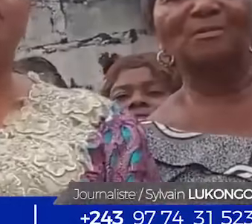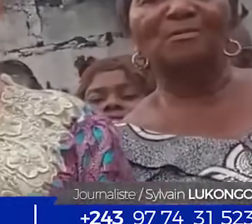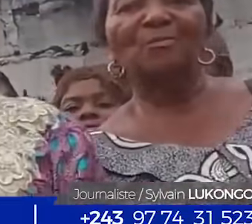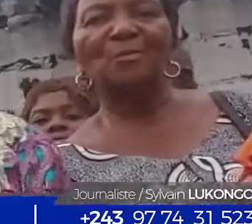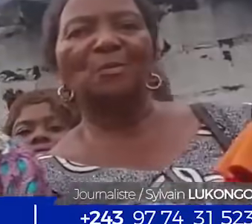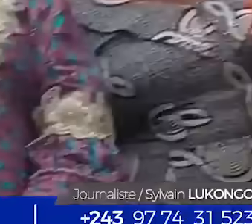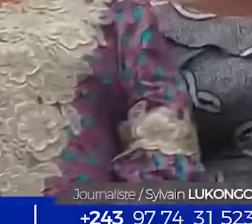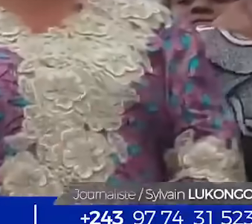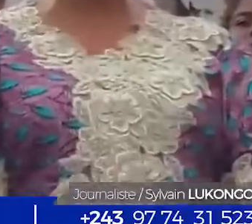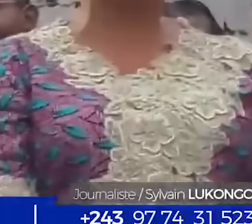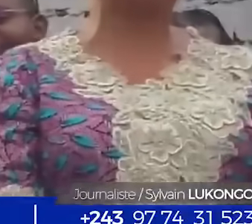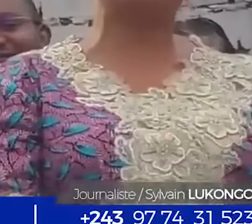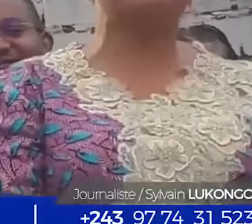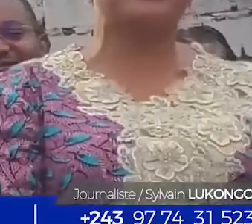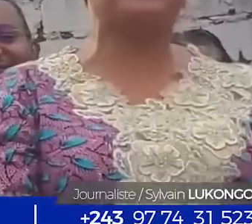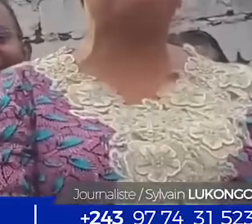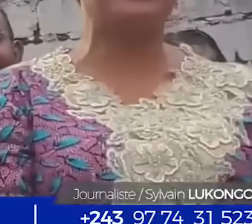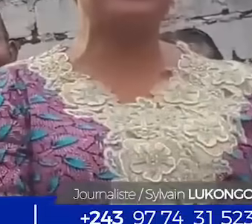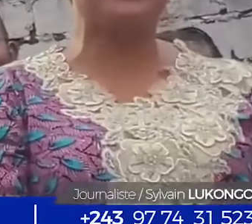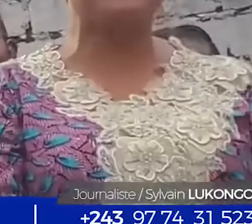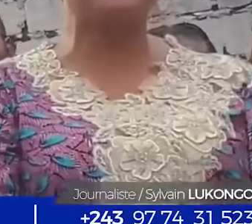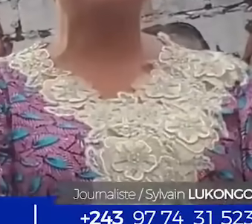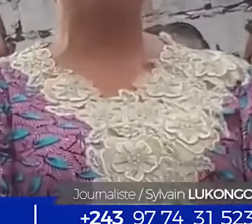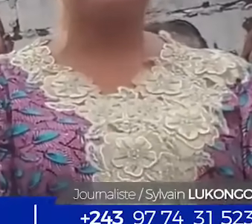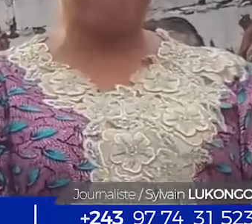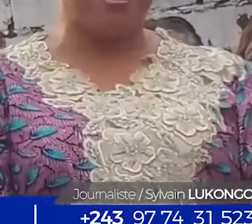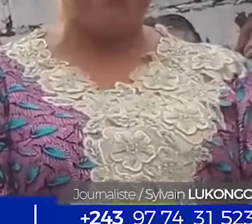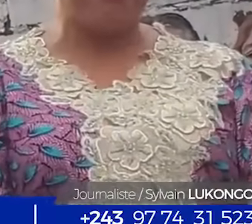Non seulement ils ont monté IDPS, mais la carte IDPS a connu Nani.